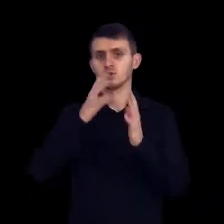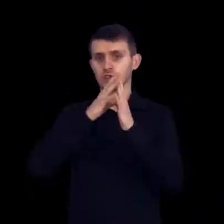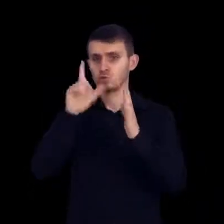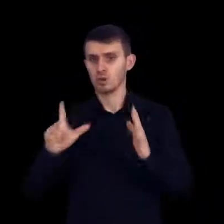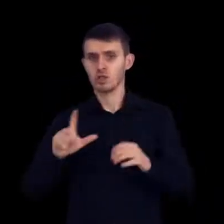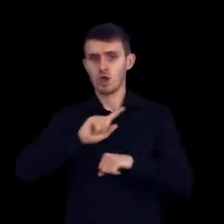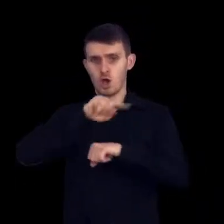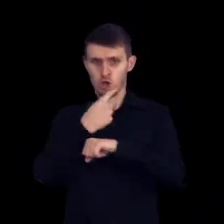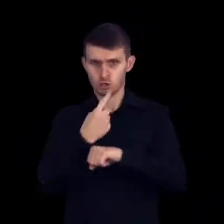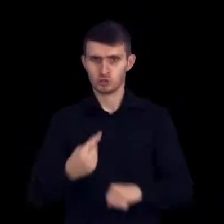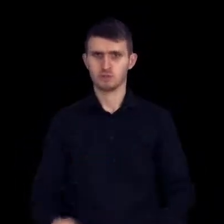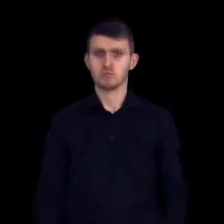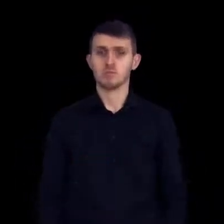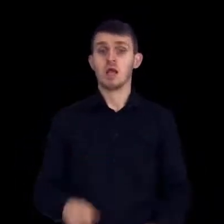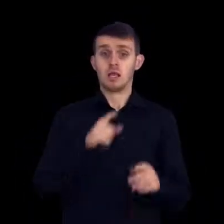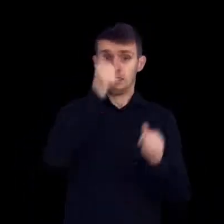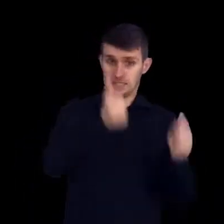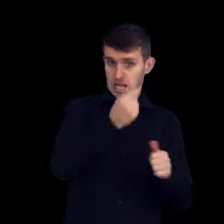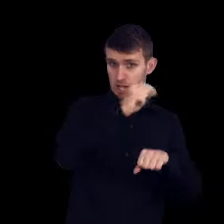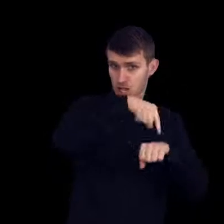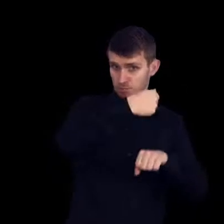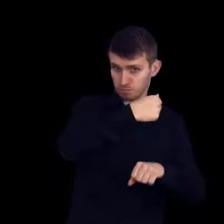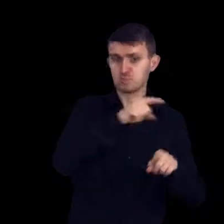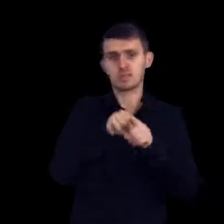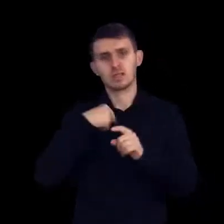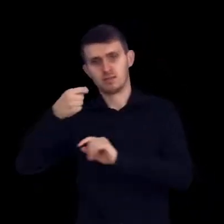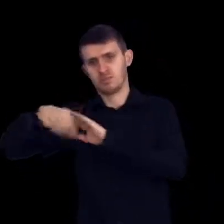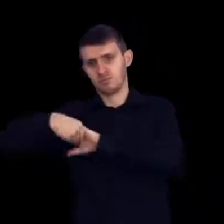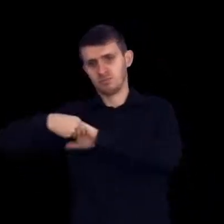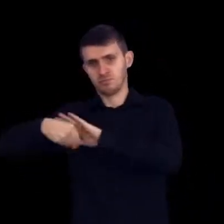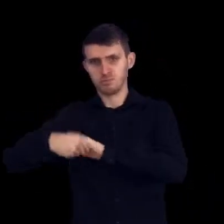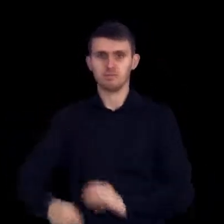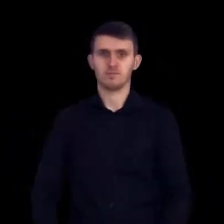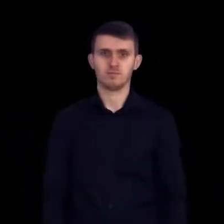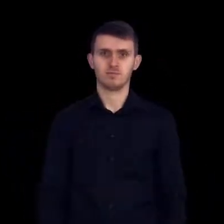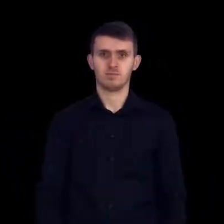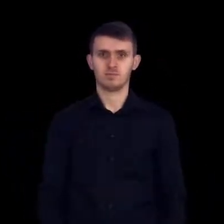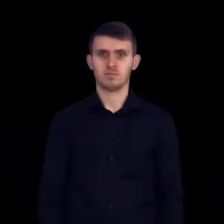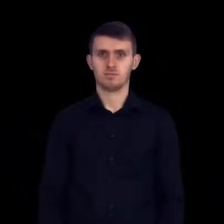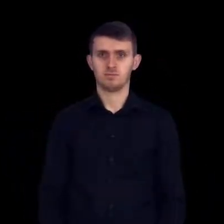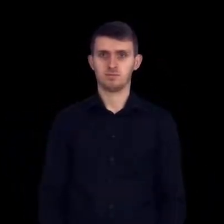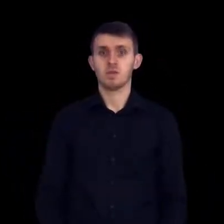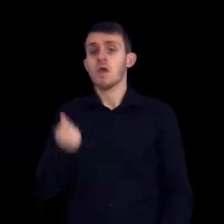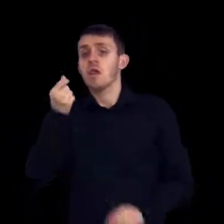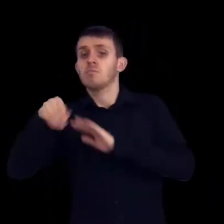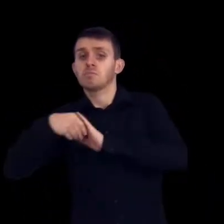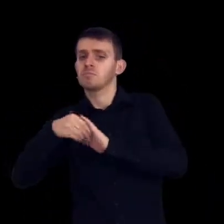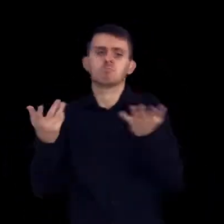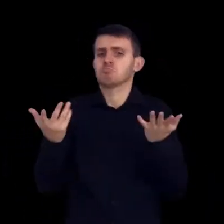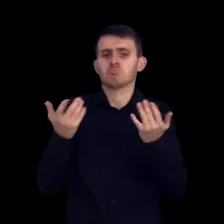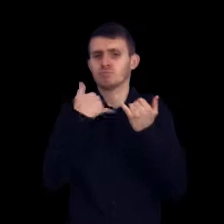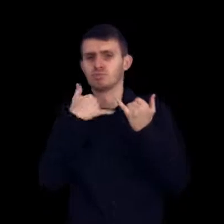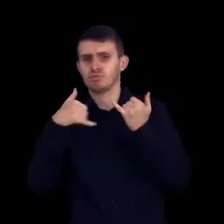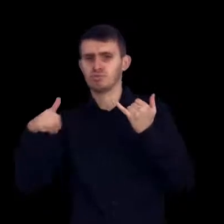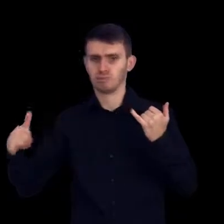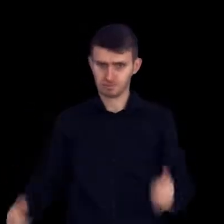Załóżmy że pracuje w barze i Zarabiam 10 dolarów na godzinę oprócz pensji otrzymuje jeszcze napiwki ileś na